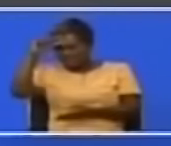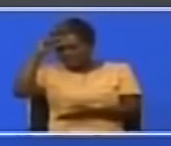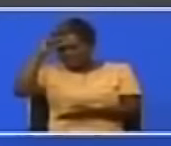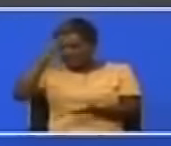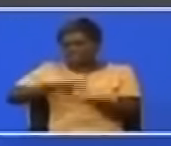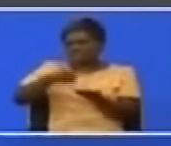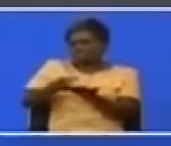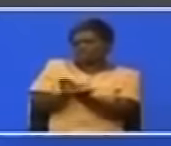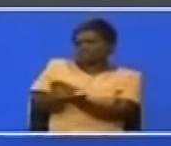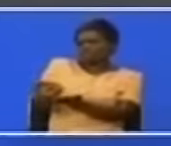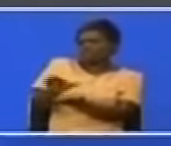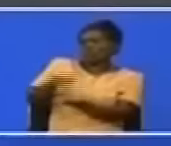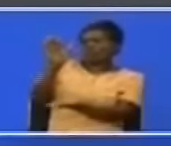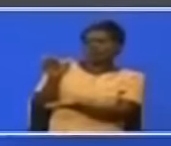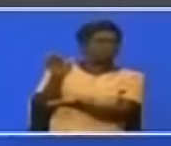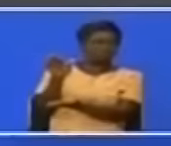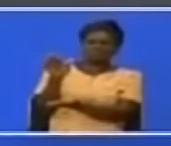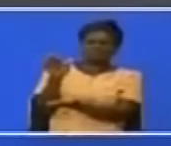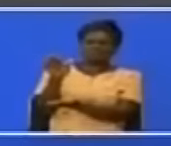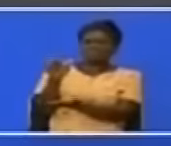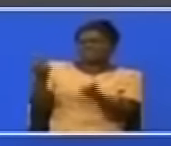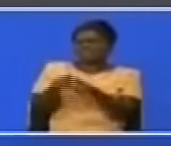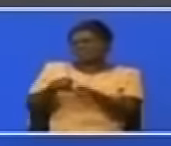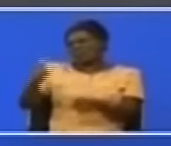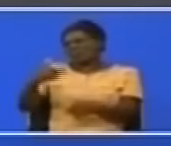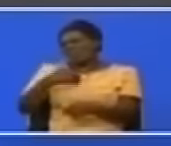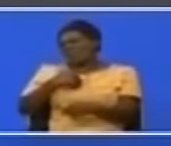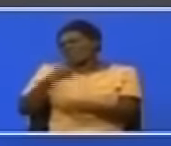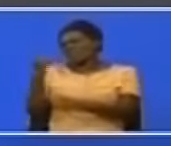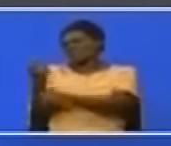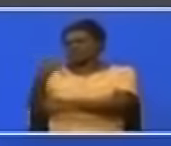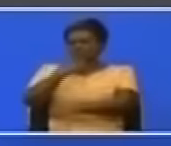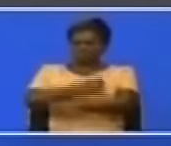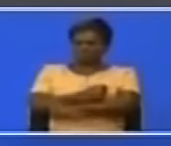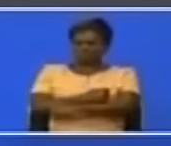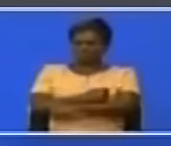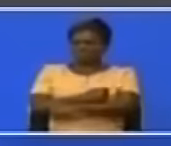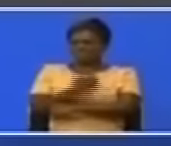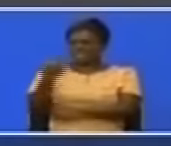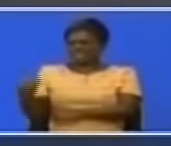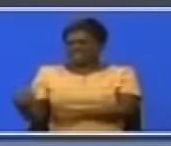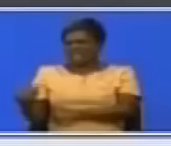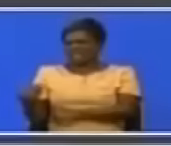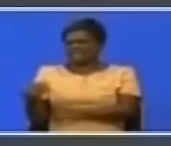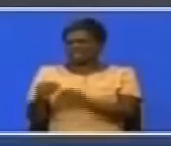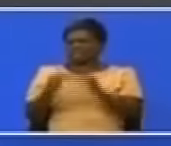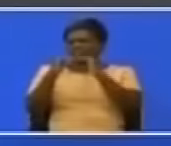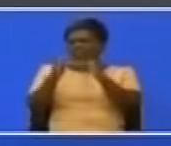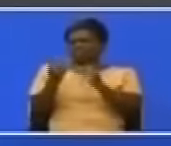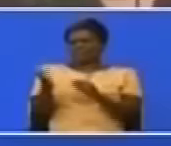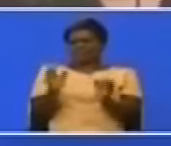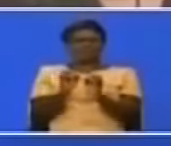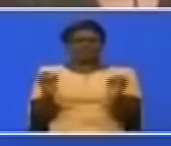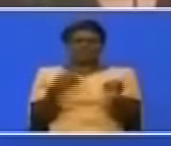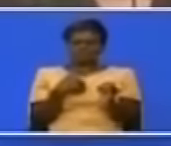inawekesha pesa nyingi zaidi, alafu kuwe kuna shule nyingine ya upili ambaye hakuna mtoto yeyote ambaye anapita kwenda chuo